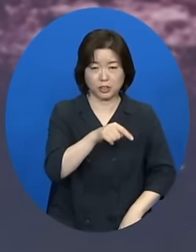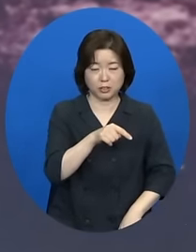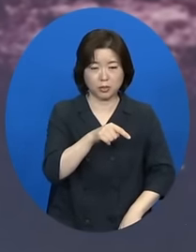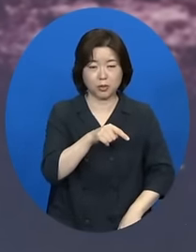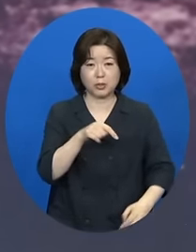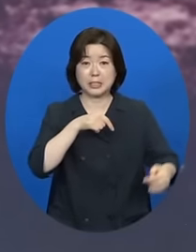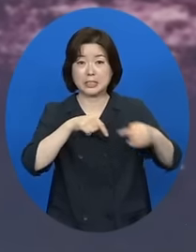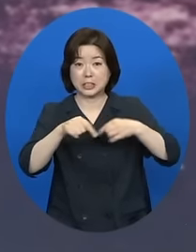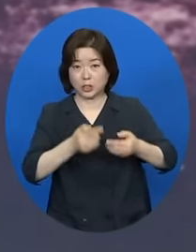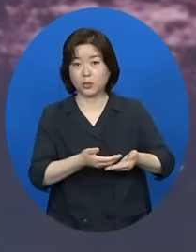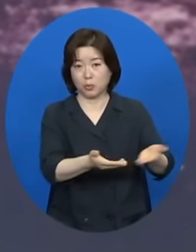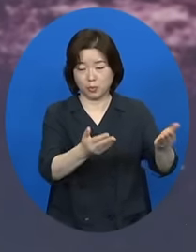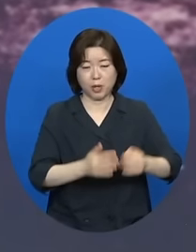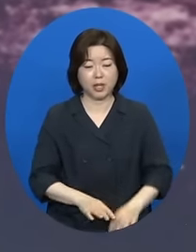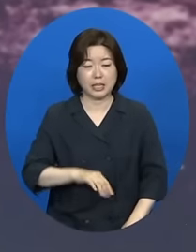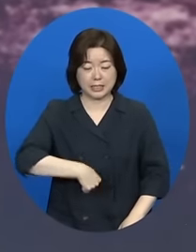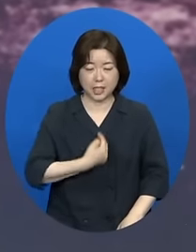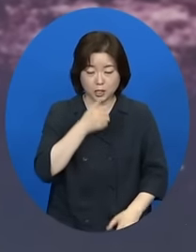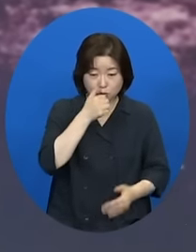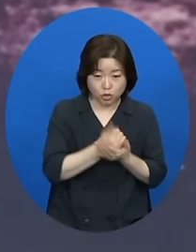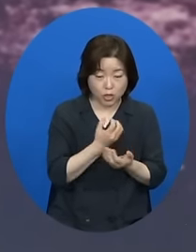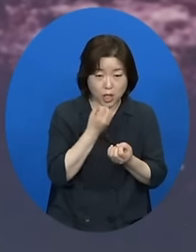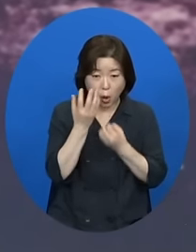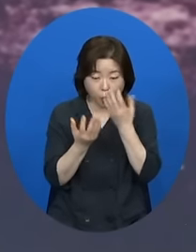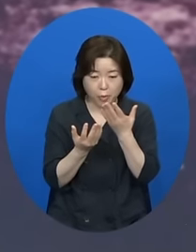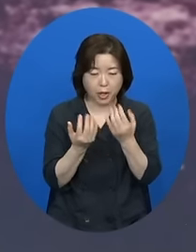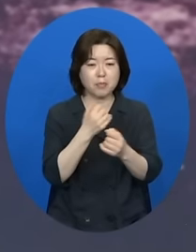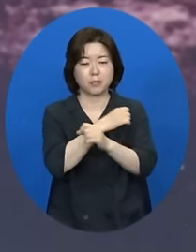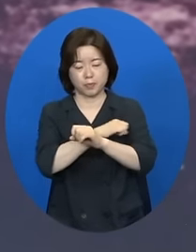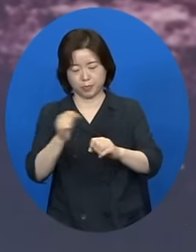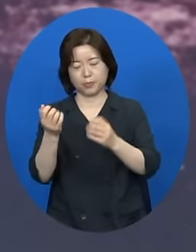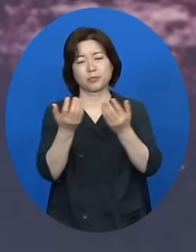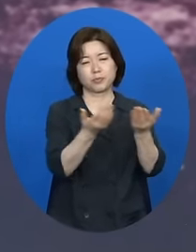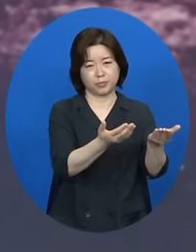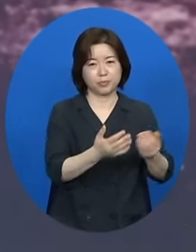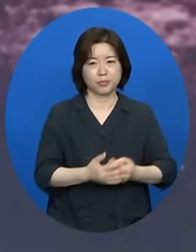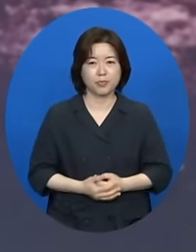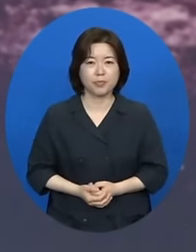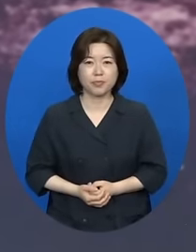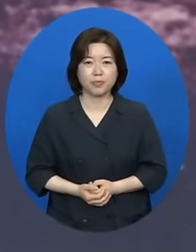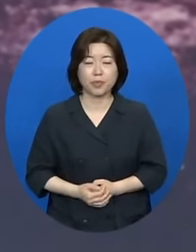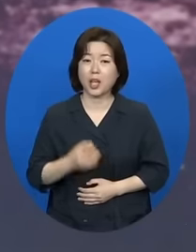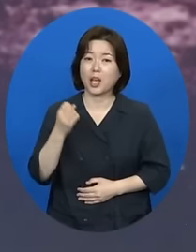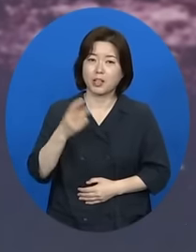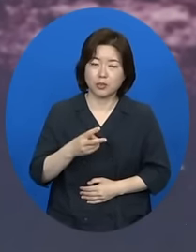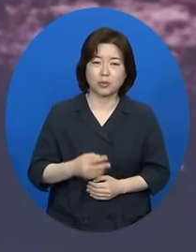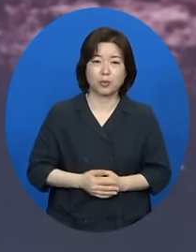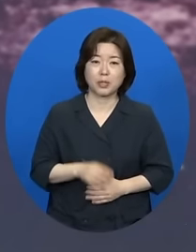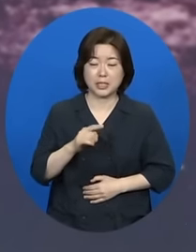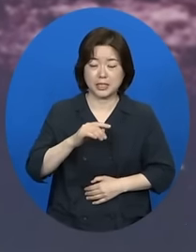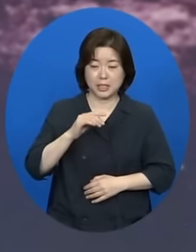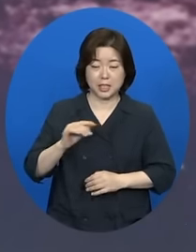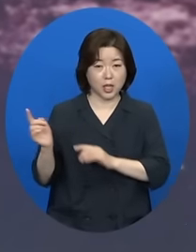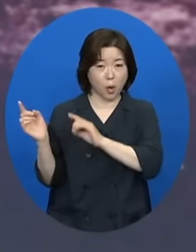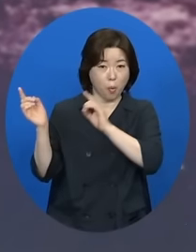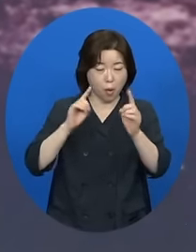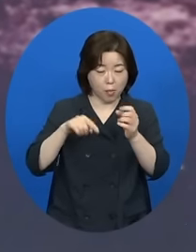펼칩니다. 뭐냐면 자신의 죄를 고백하면 용서해 주는 거예요. 그러면서 이 회복적 정의의 초점이